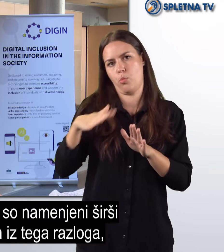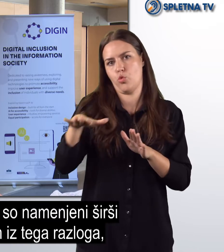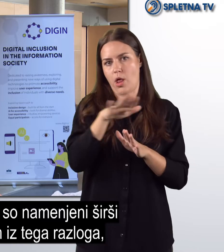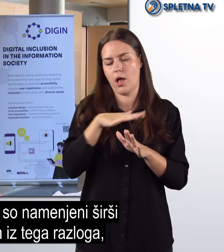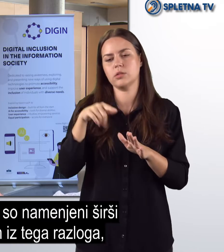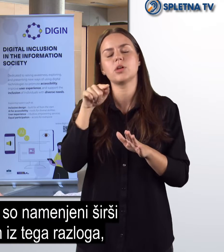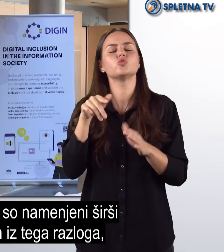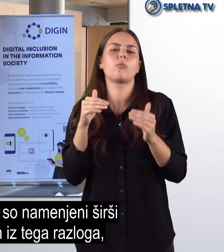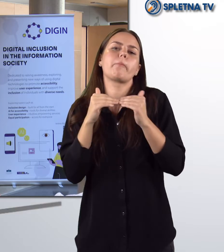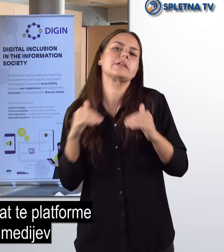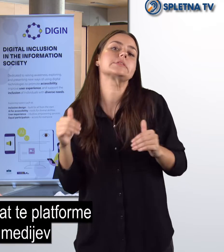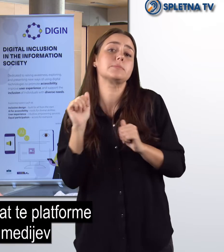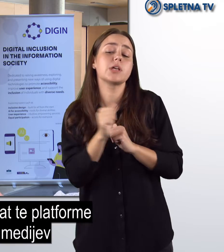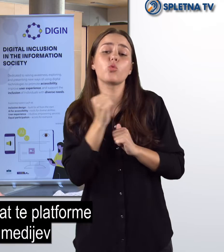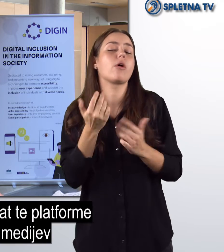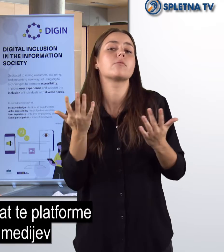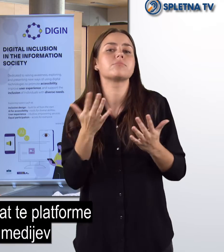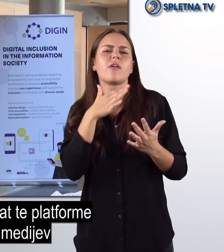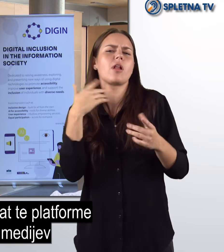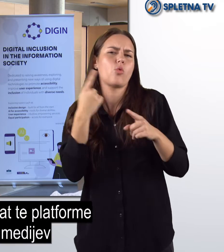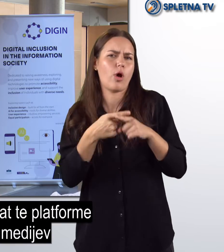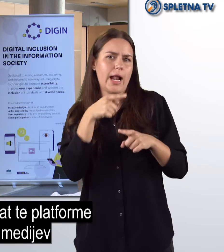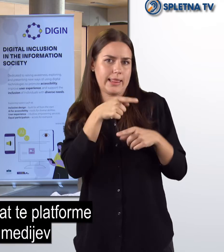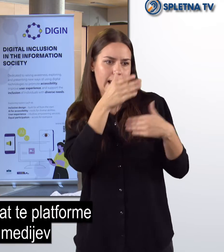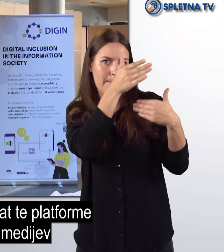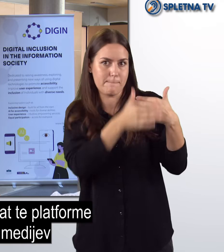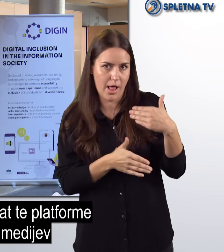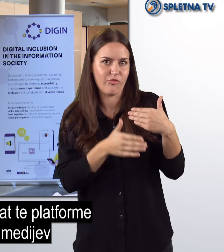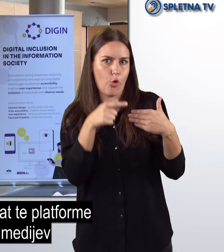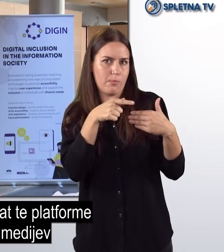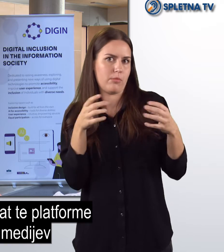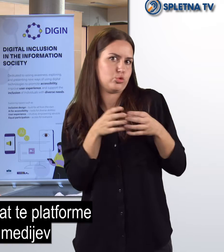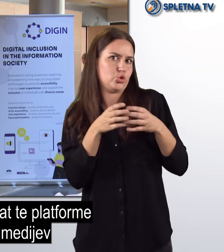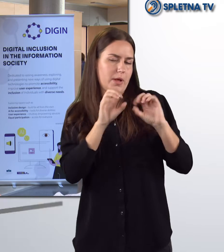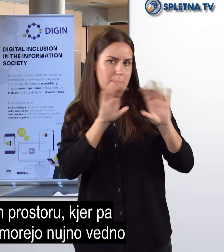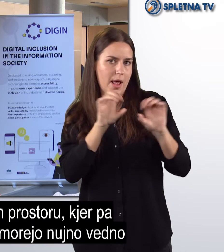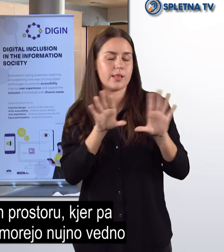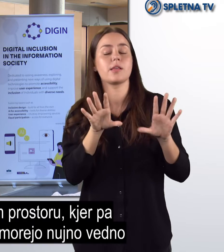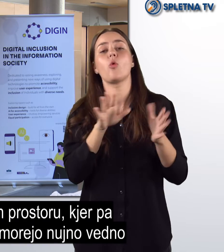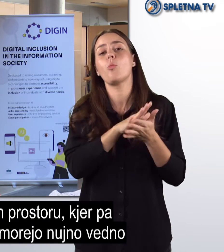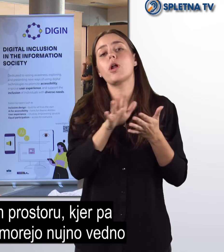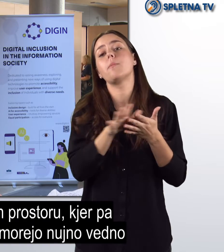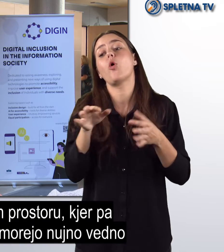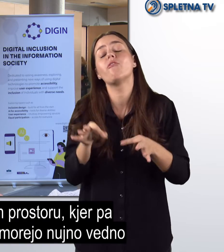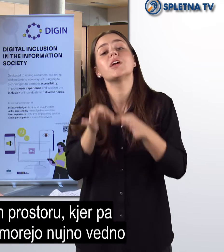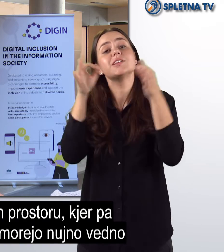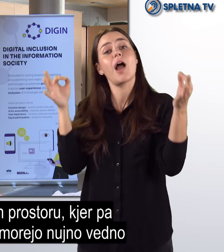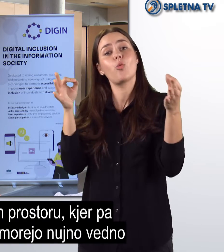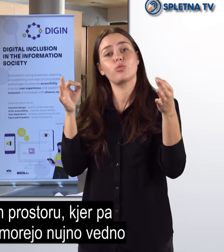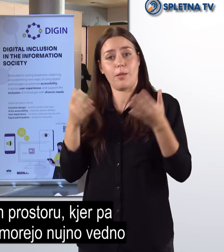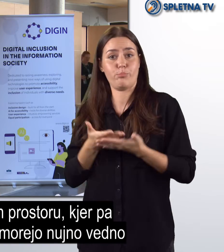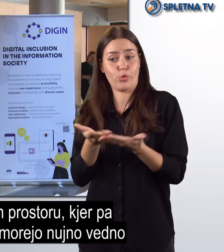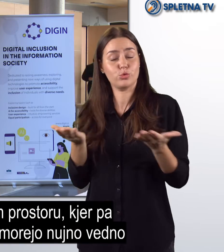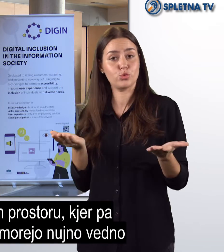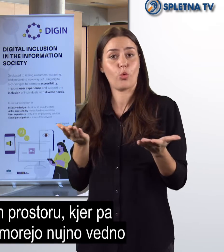tam predvsem iz tega razloga, ker se pogostokrat te platforme, torej te platforme družbenih medijev, uporabljajo v javnem prostoru,